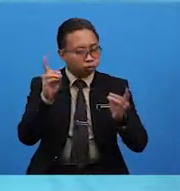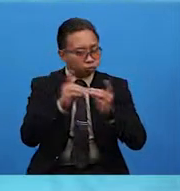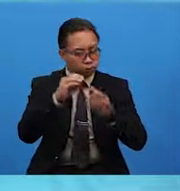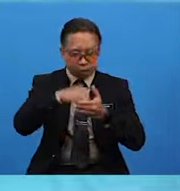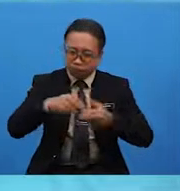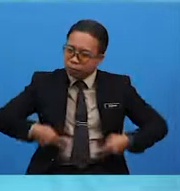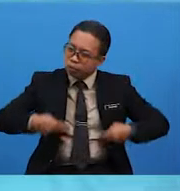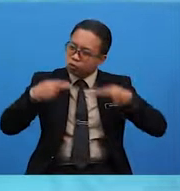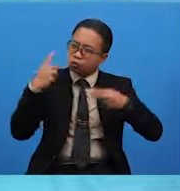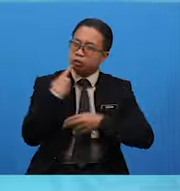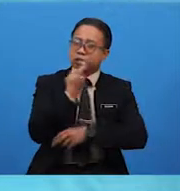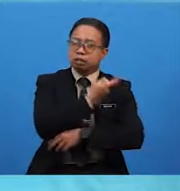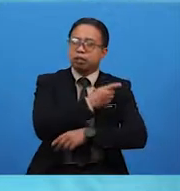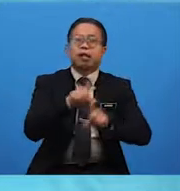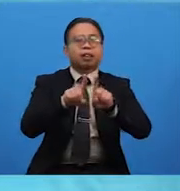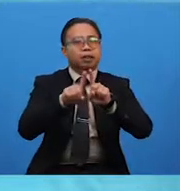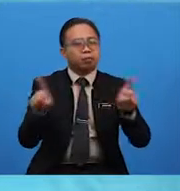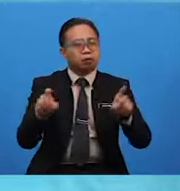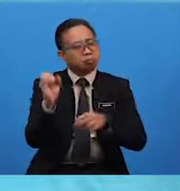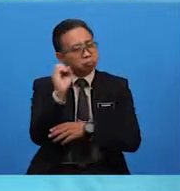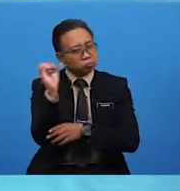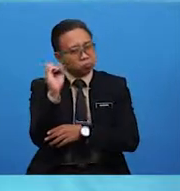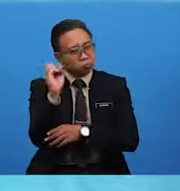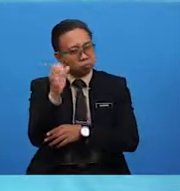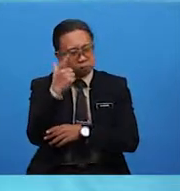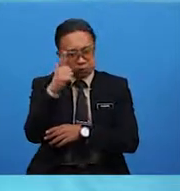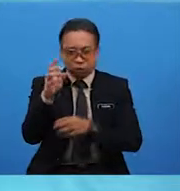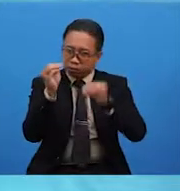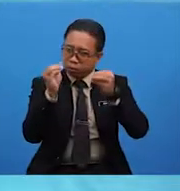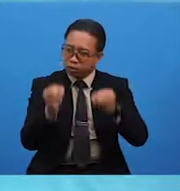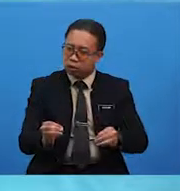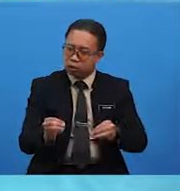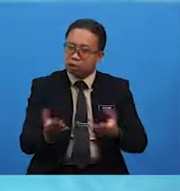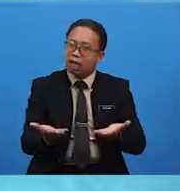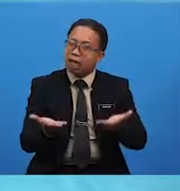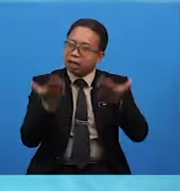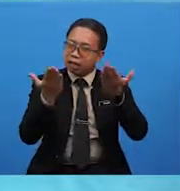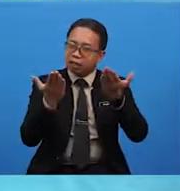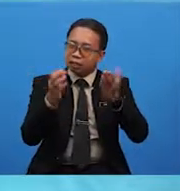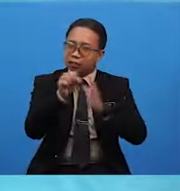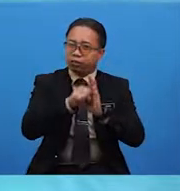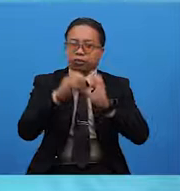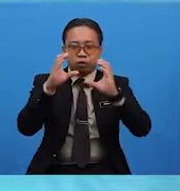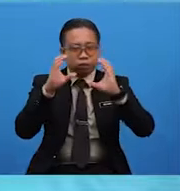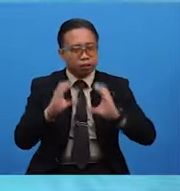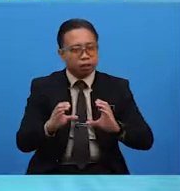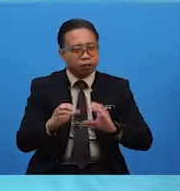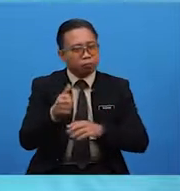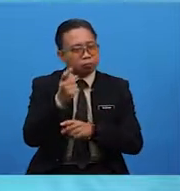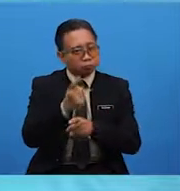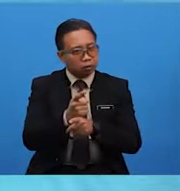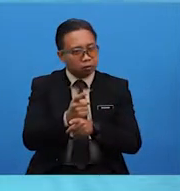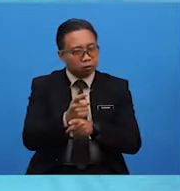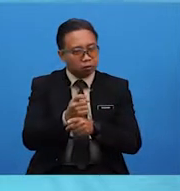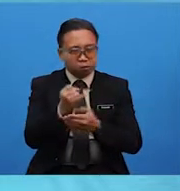kehidupan sehari-hari tetapi jarang mendapat perhatian oleh masyarakat diangkat secara serius Sebagai karya seni